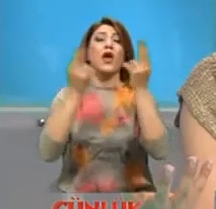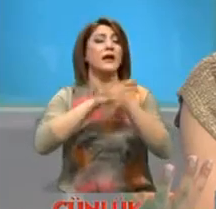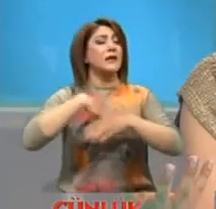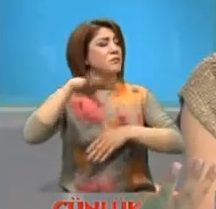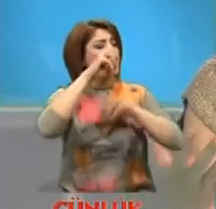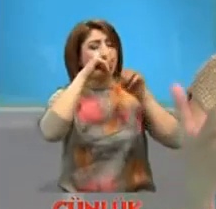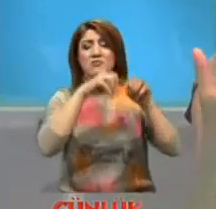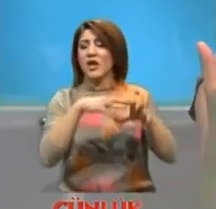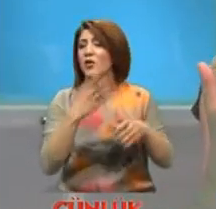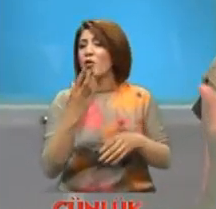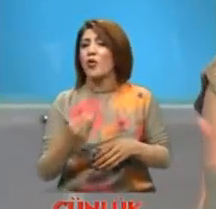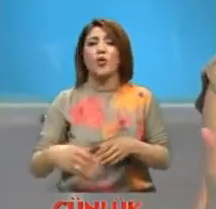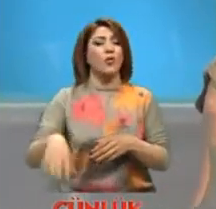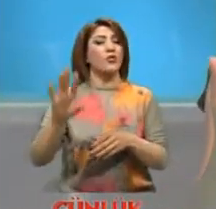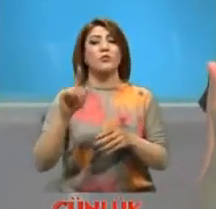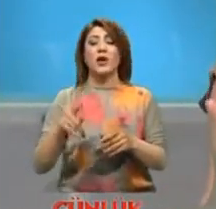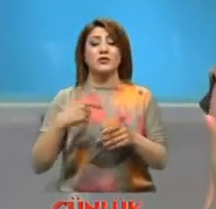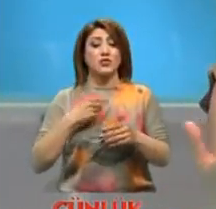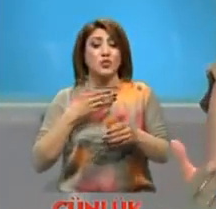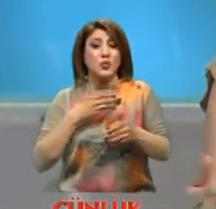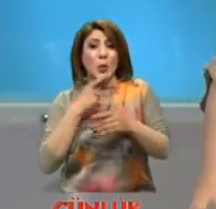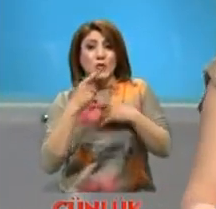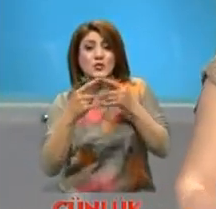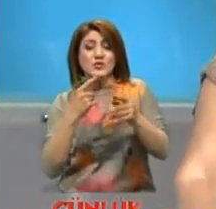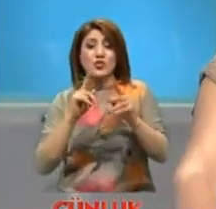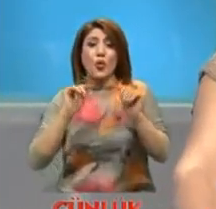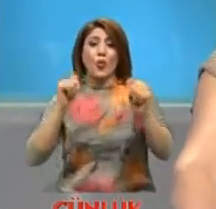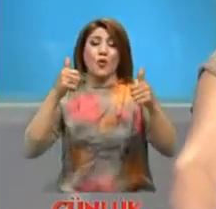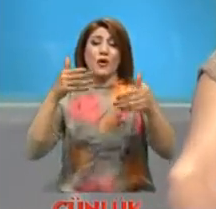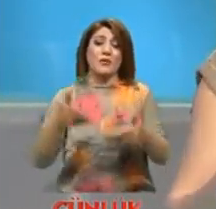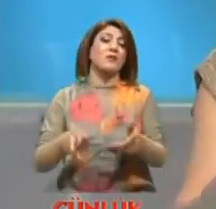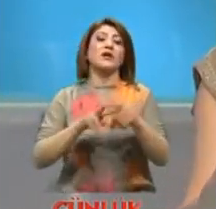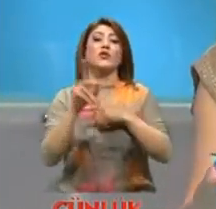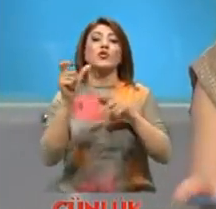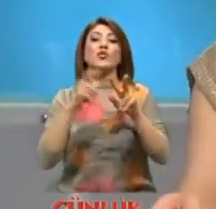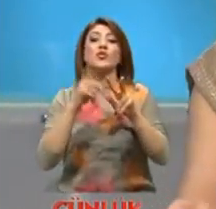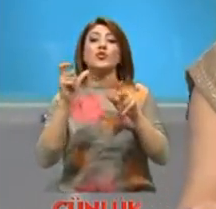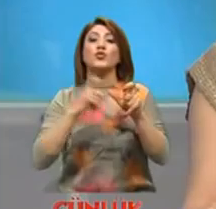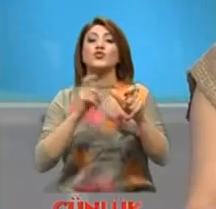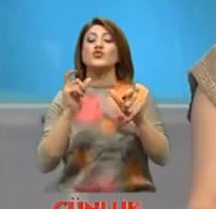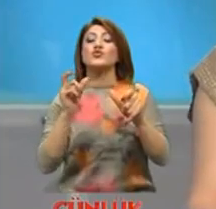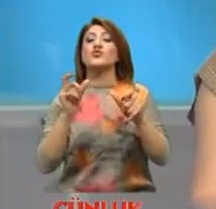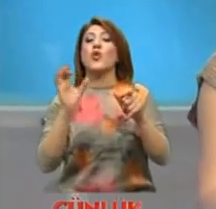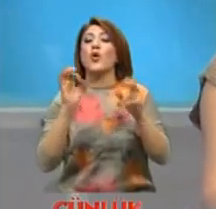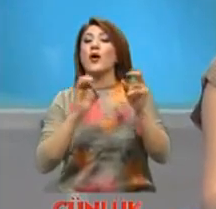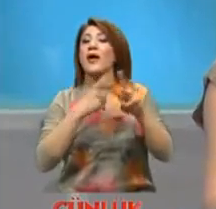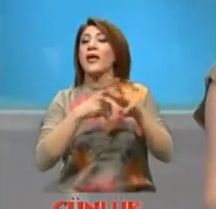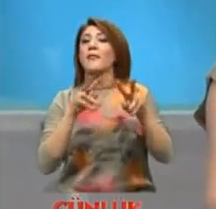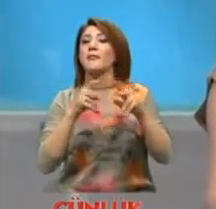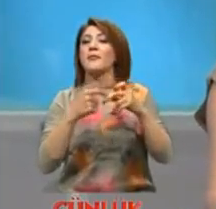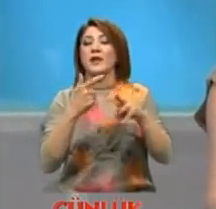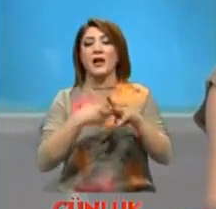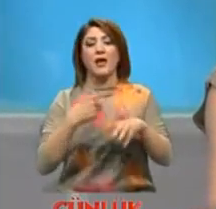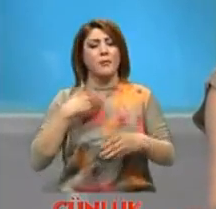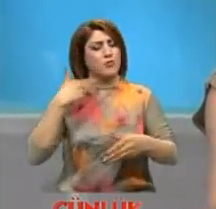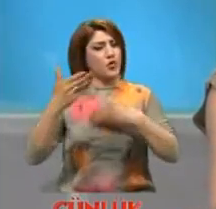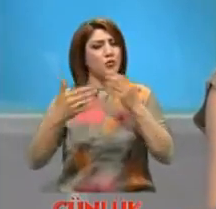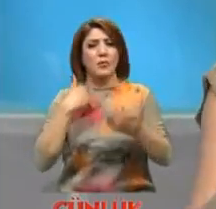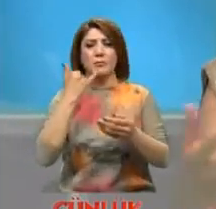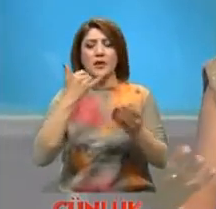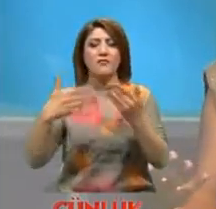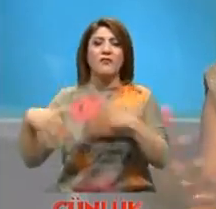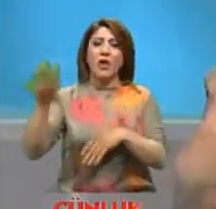kalmaz. Ne kadar aslında derin kesinlikle, anlamı olan kesinlikle sözler Yunus Emre'den. Hep sohbet ediyoruz konuklarımızla, aslında aynı